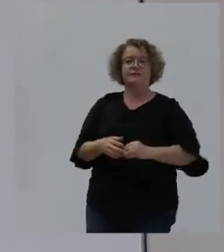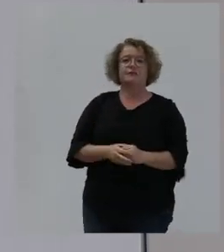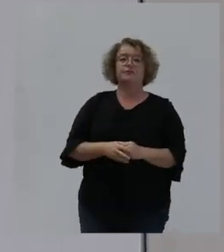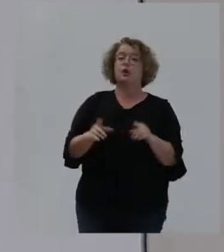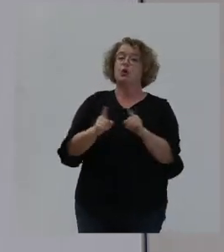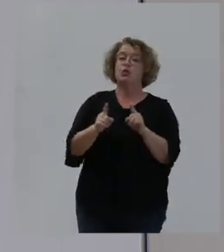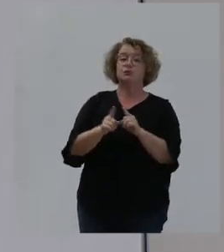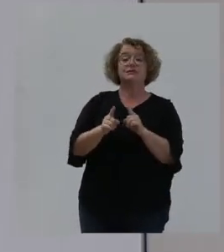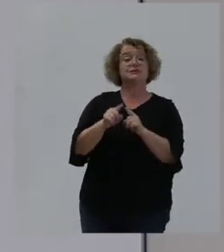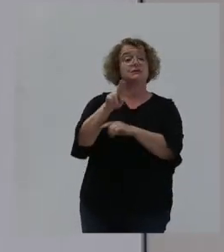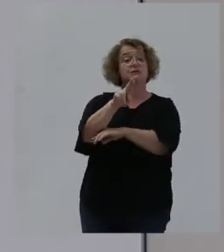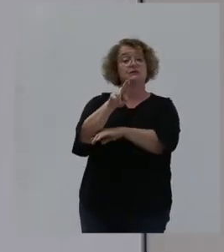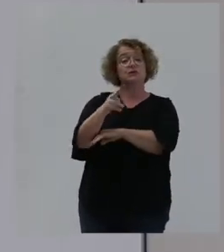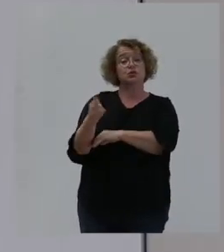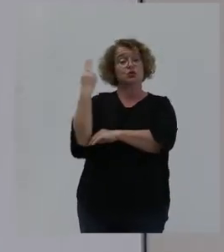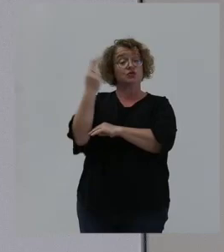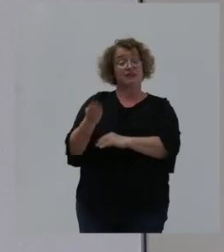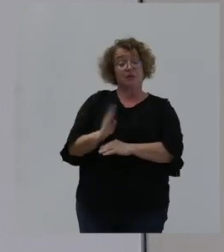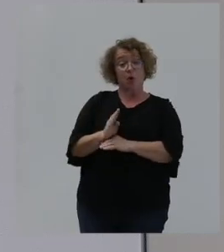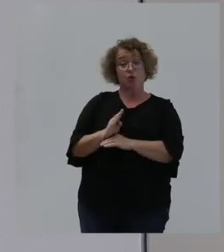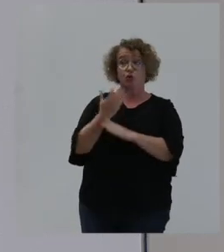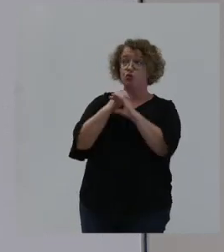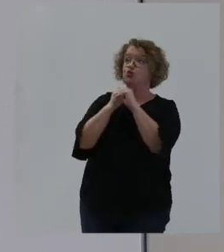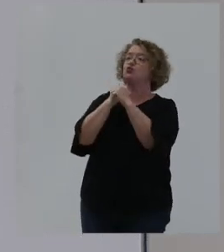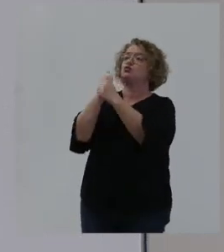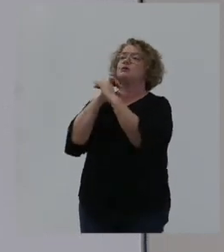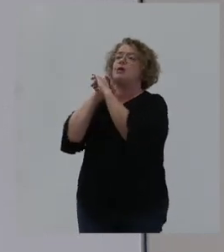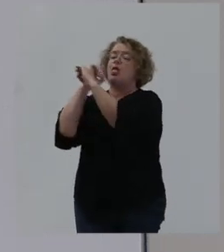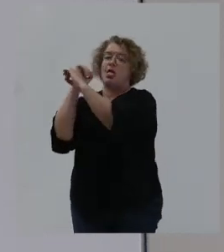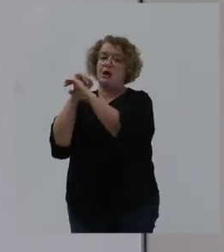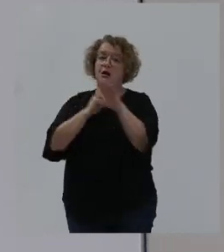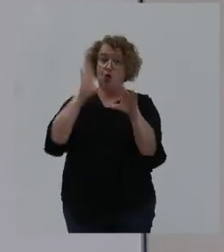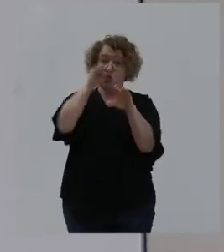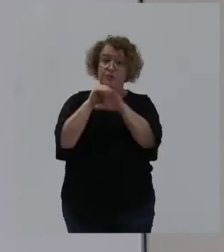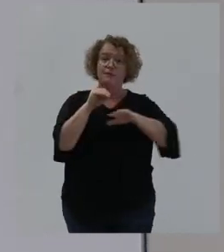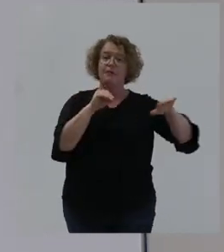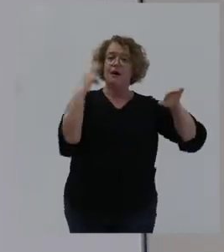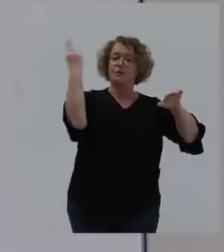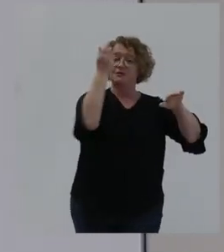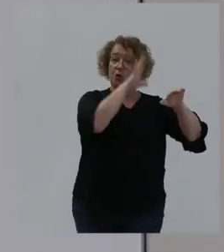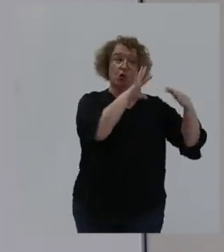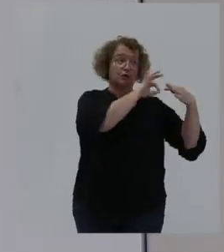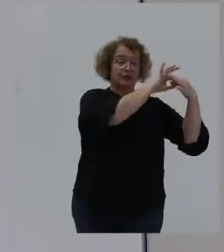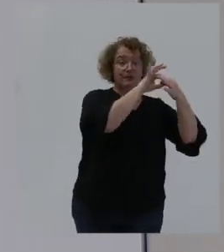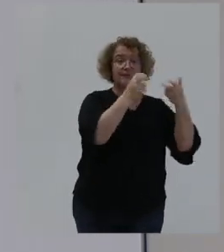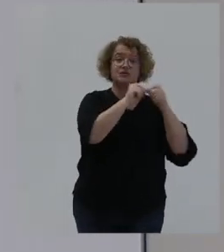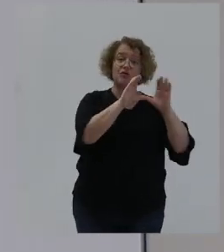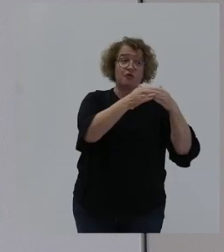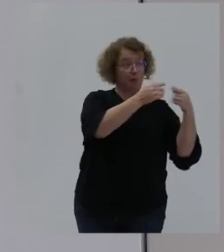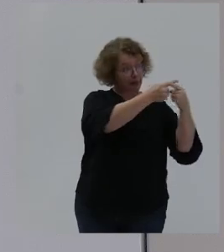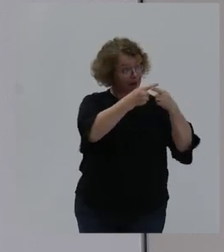dépendant de la seule UB, eh bien, il faut dynamiser les relations avec d'autres universités en envisageant, par exemple, des formations